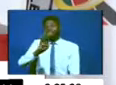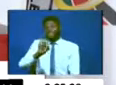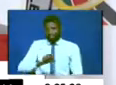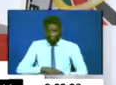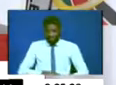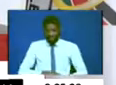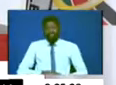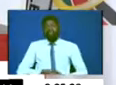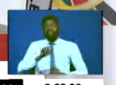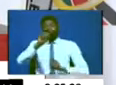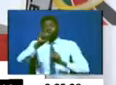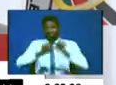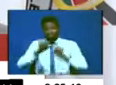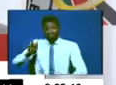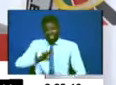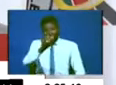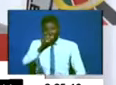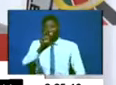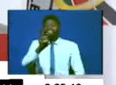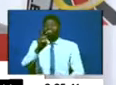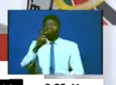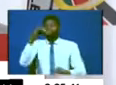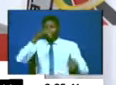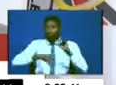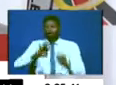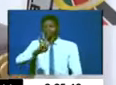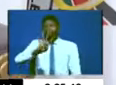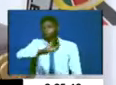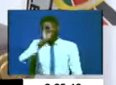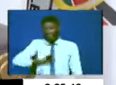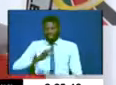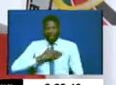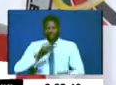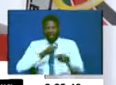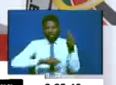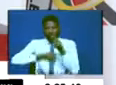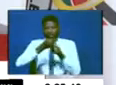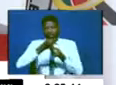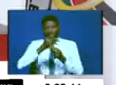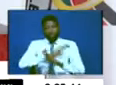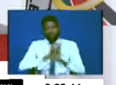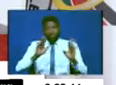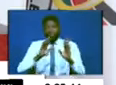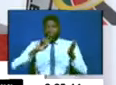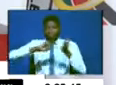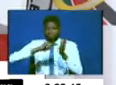yake, 4% ya uchumi wetu. Kwa hivyo inamaanisha ya kuwa ni njia mwafaka zaidi kuweza kupata